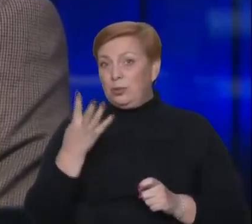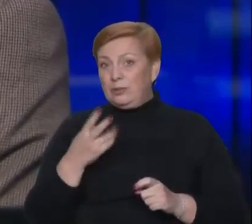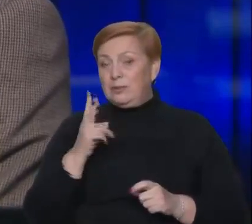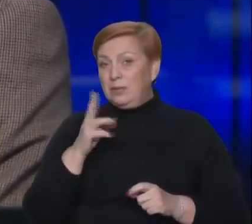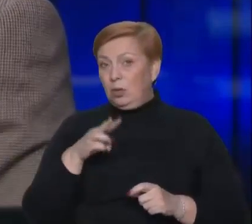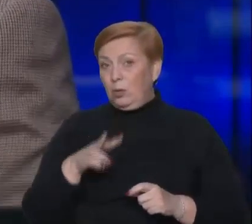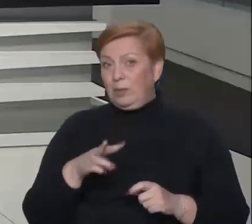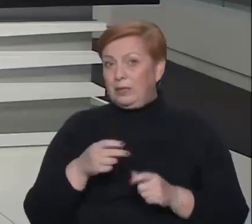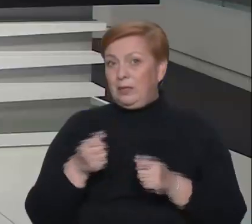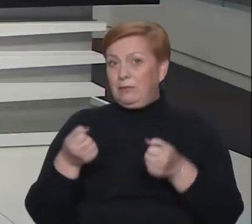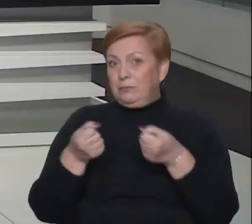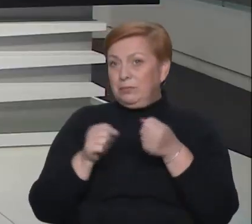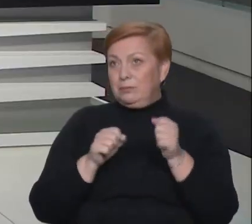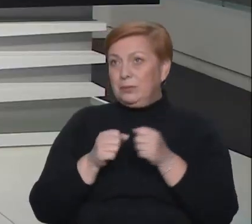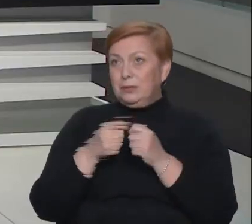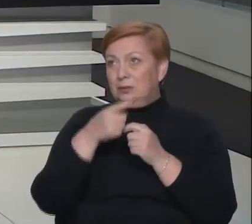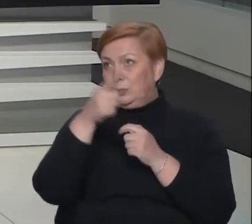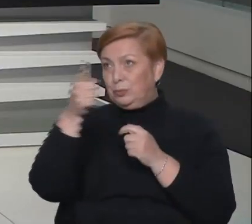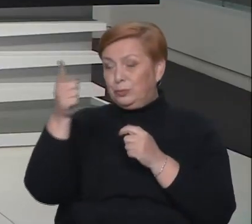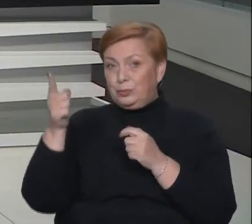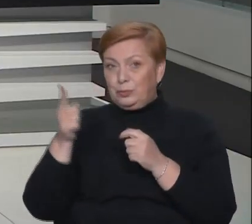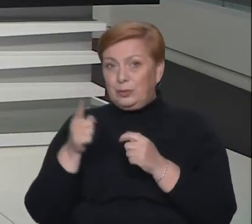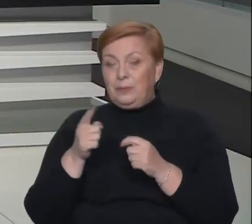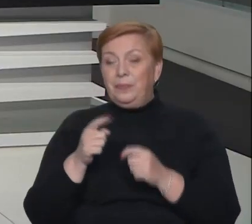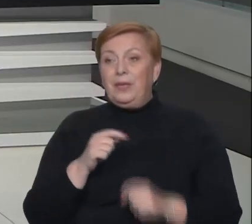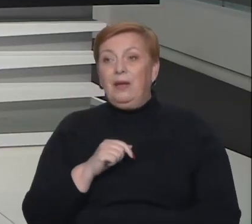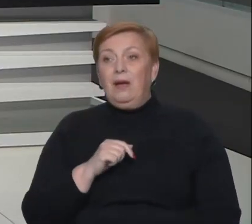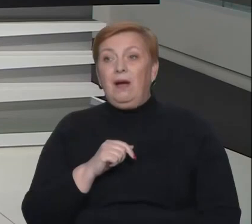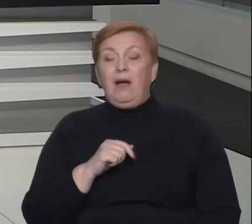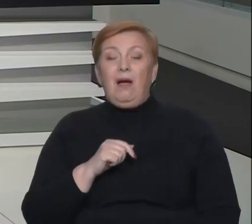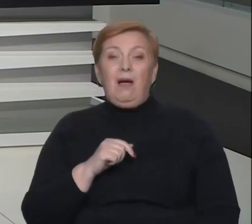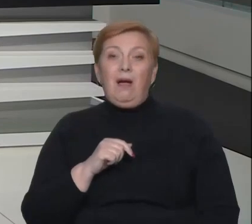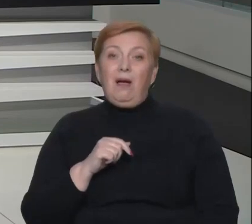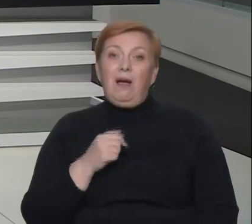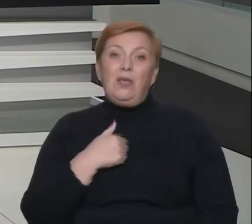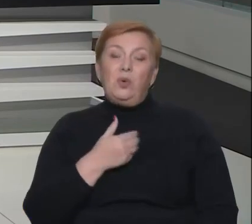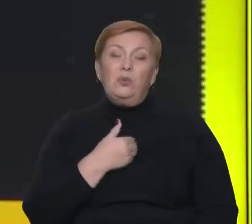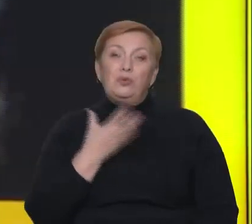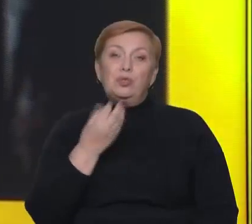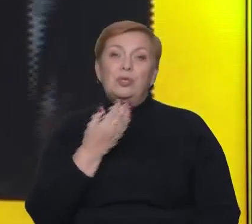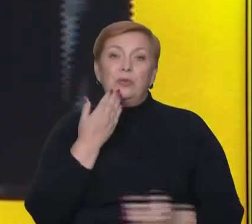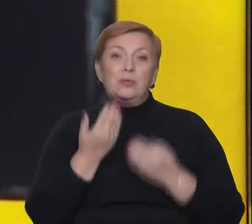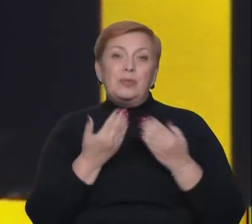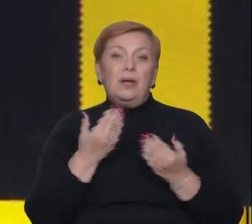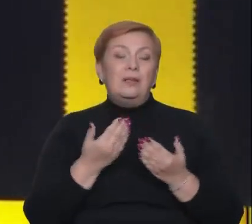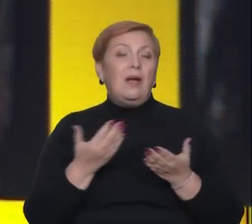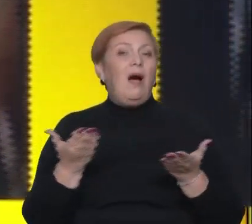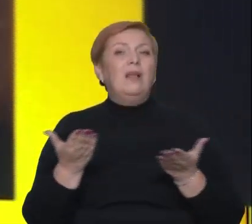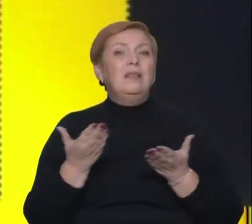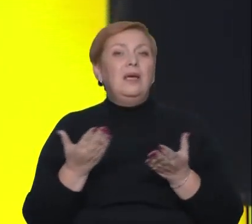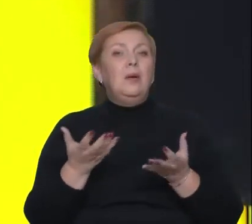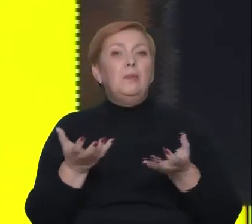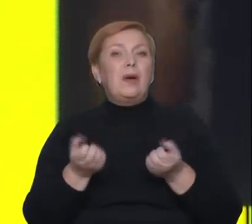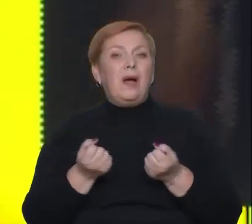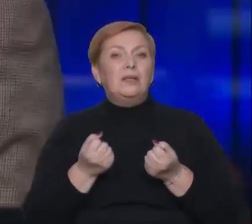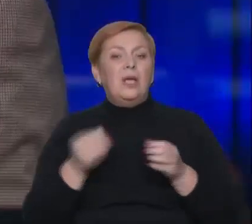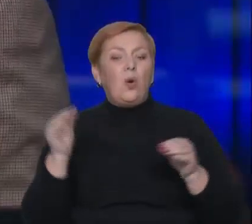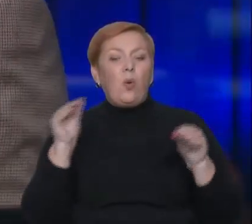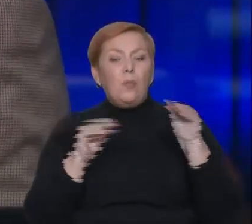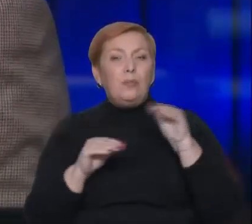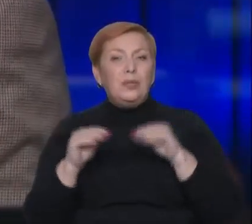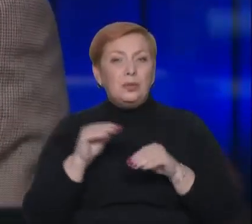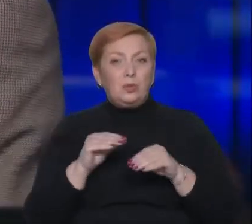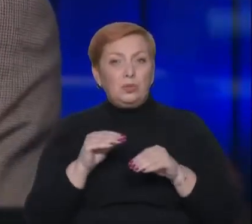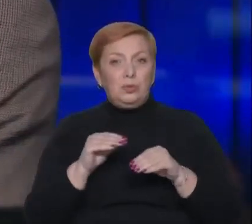зараз нас намагається нас догнати в цьому питанні морських дронів, маю на увазі, а де їм брати комплектуючі, де вони будуть це брати? Чи є